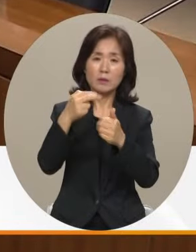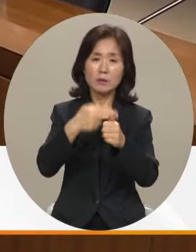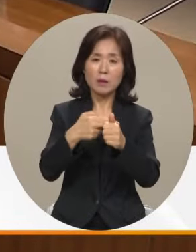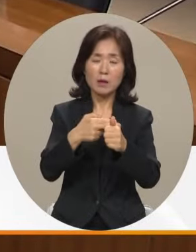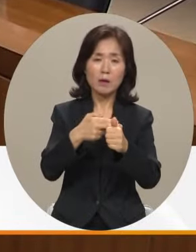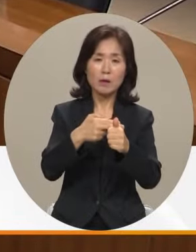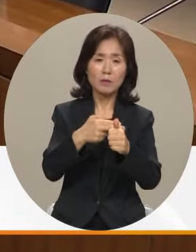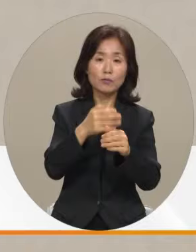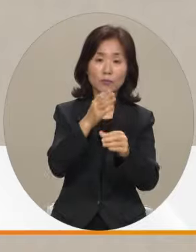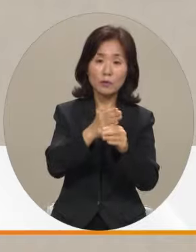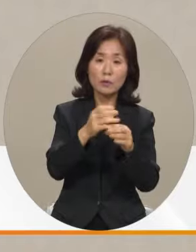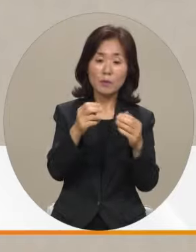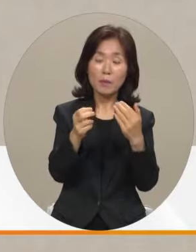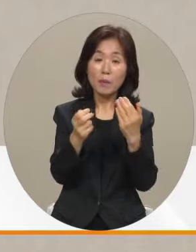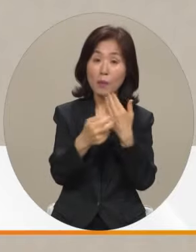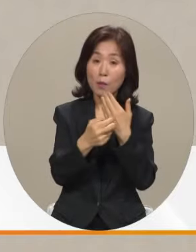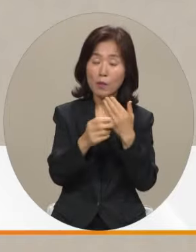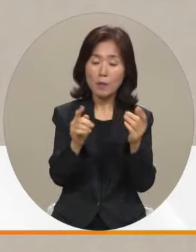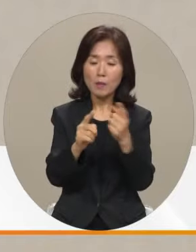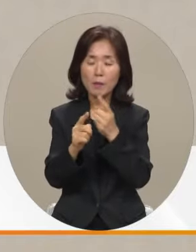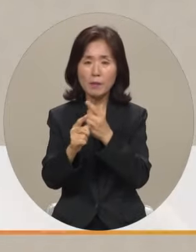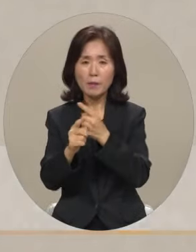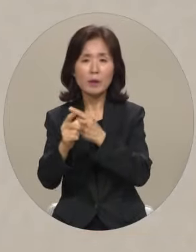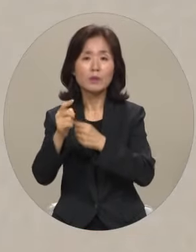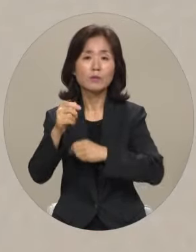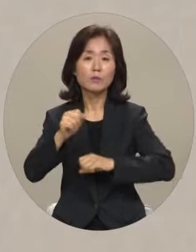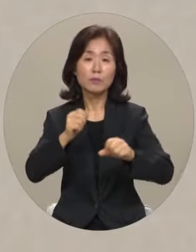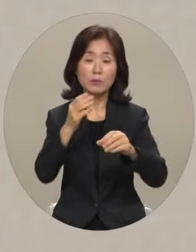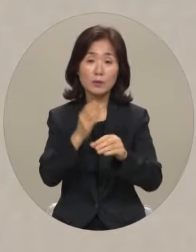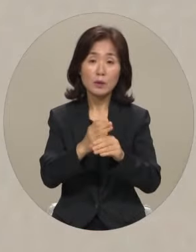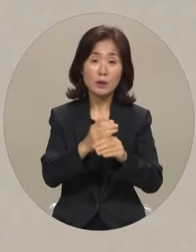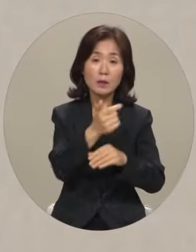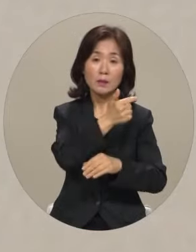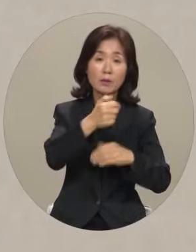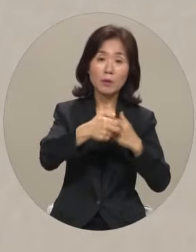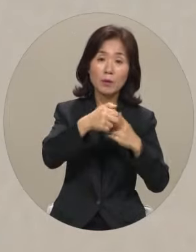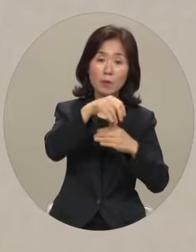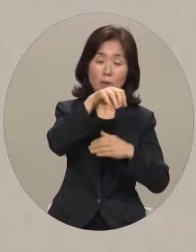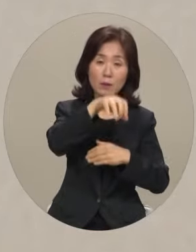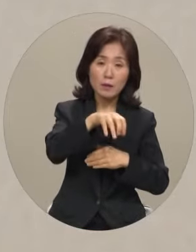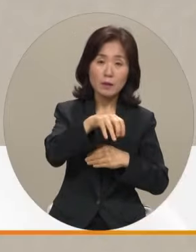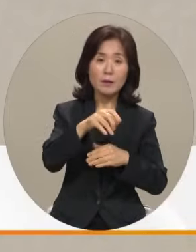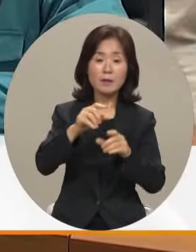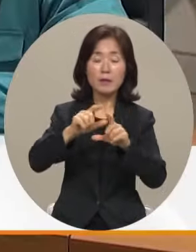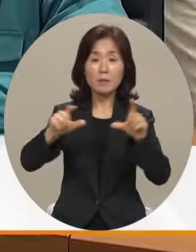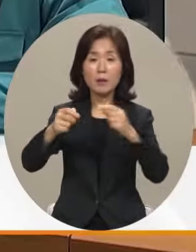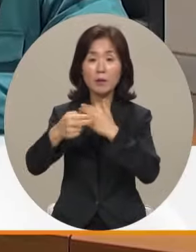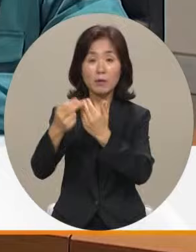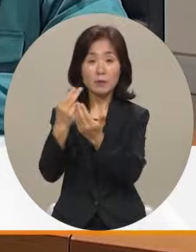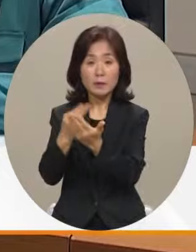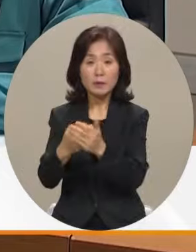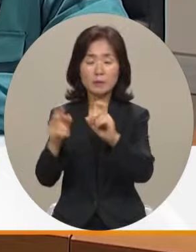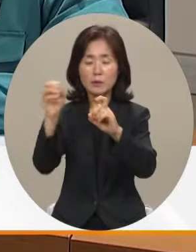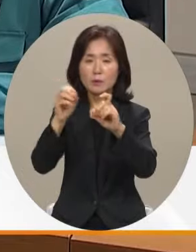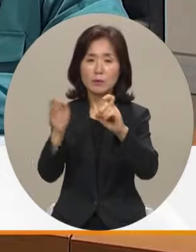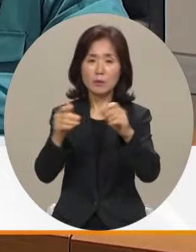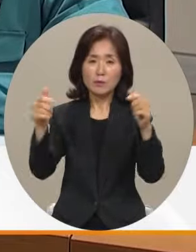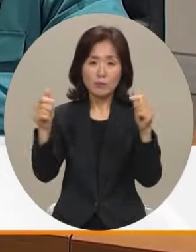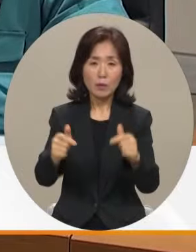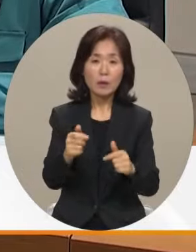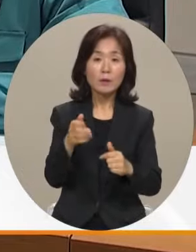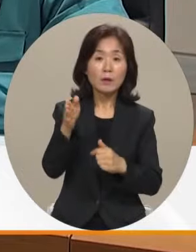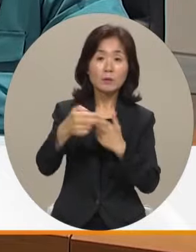개편하는데 속도를 내고 있습니다 상급 종합병원의 일반 병상을 10% 내외 감축하고 전문의와